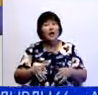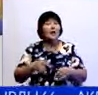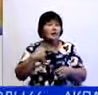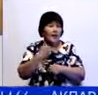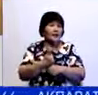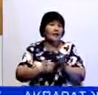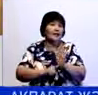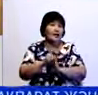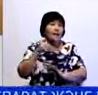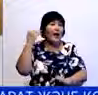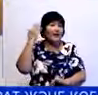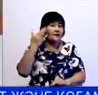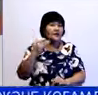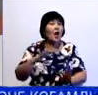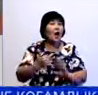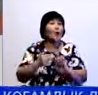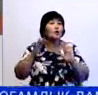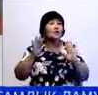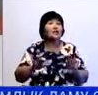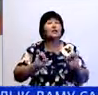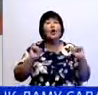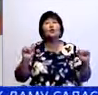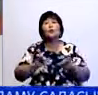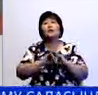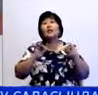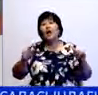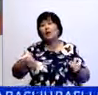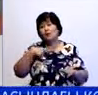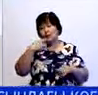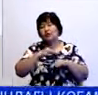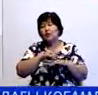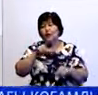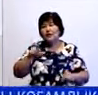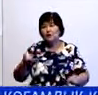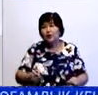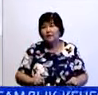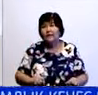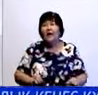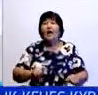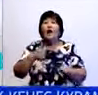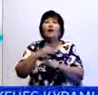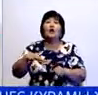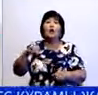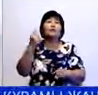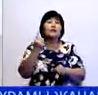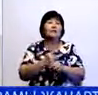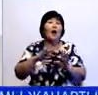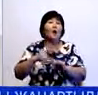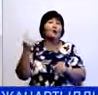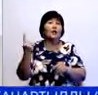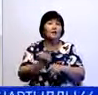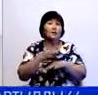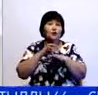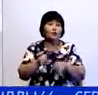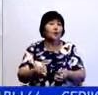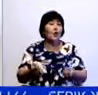Байрақты бәсекенің басты мақсаты ауылдық жерлердегі спортты дамыту, дейді ұйымдастырушылар. Алғашқы рет облыста да бірінші рет ауылда бірінші рет ұйымдастырып тұр.